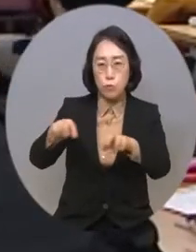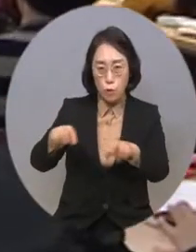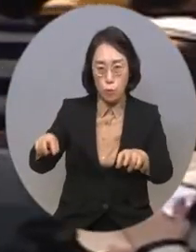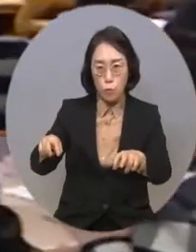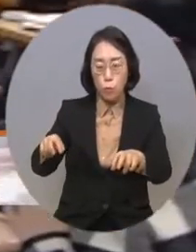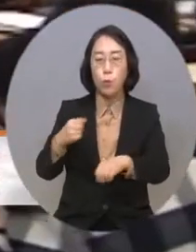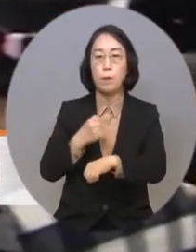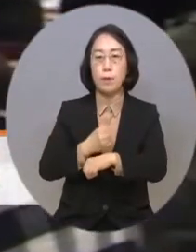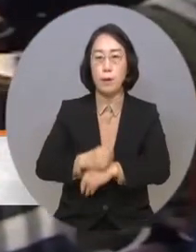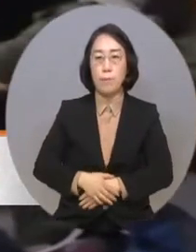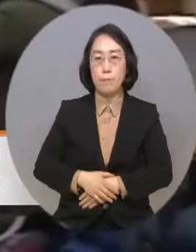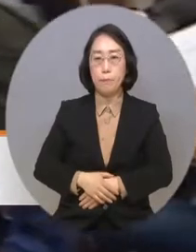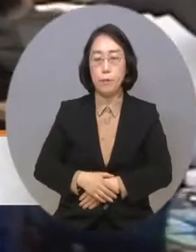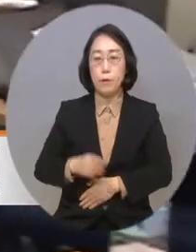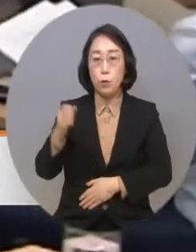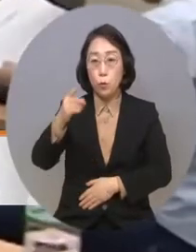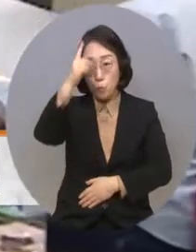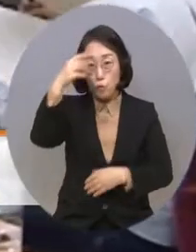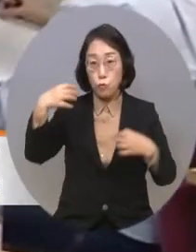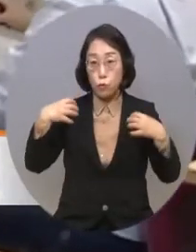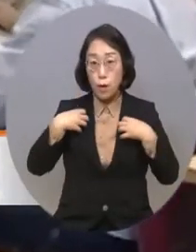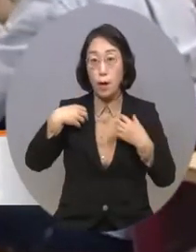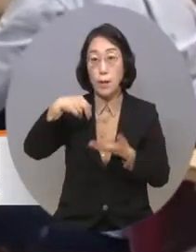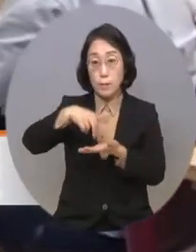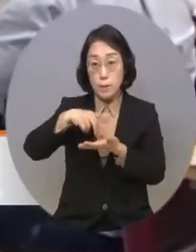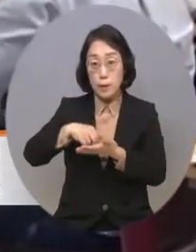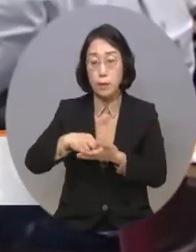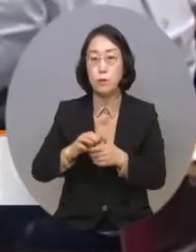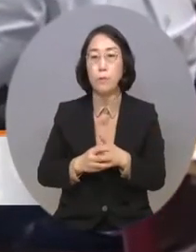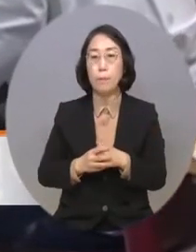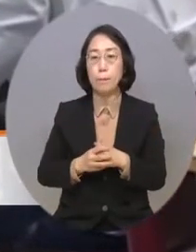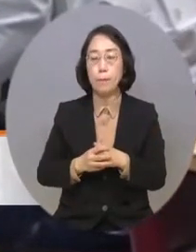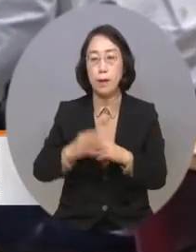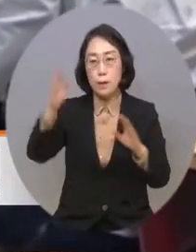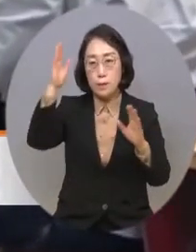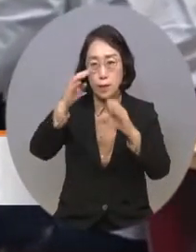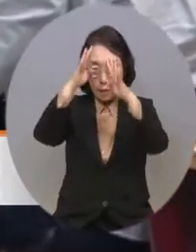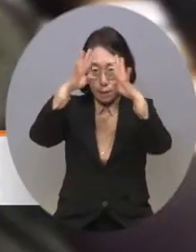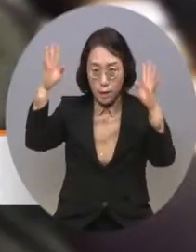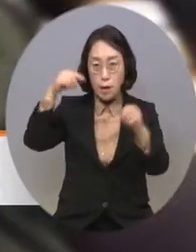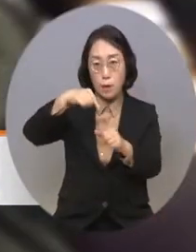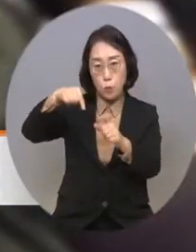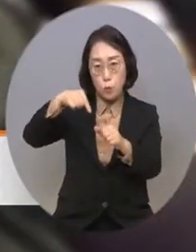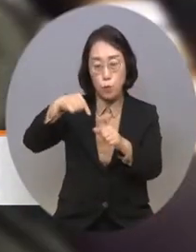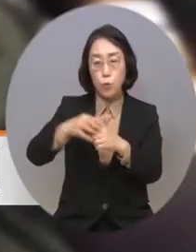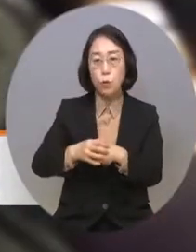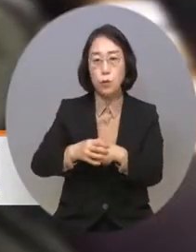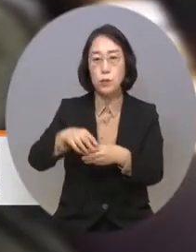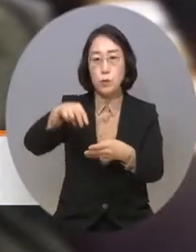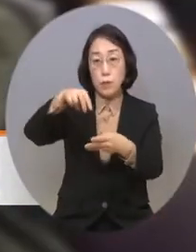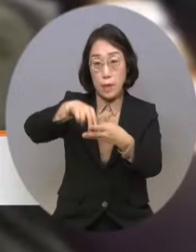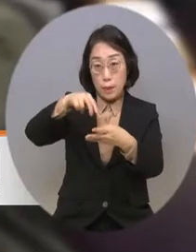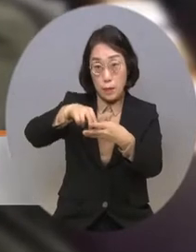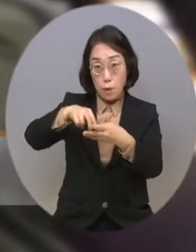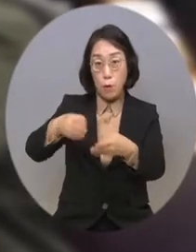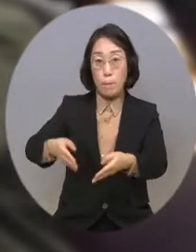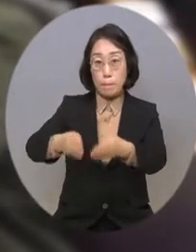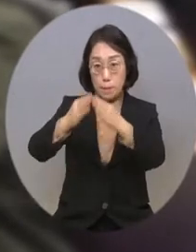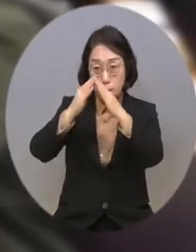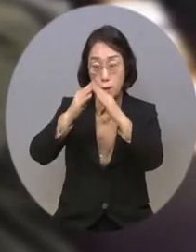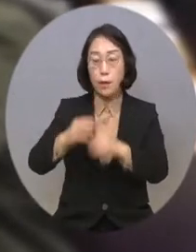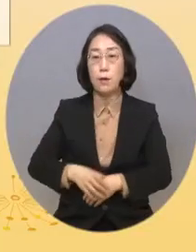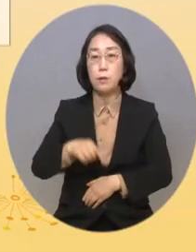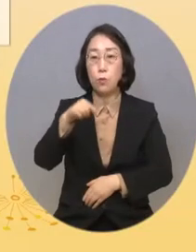추진합니다. 또한 국가 수준의 장애인 고등교육 지원센터 설치 운영 근거를 마련하고 장애